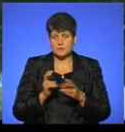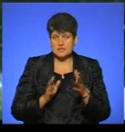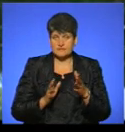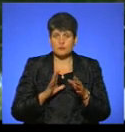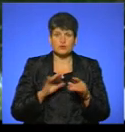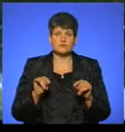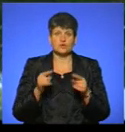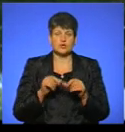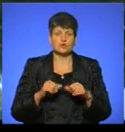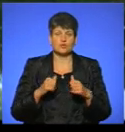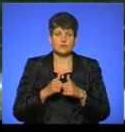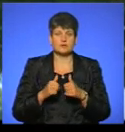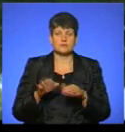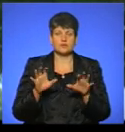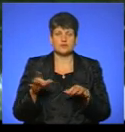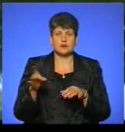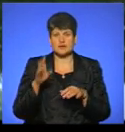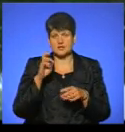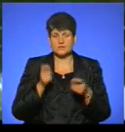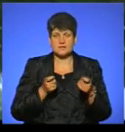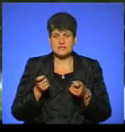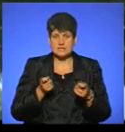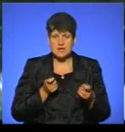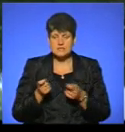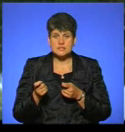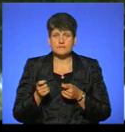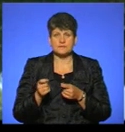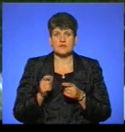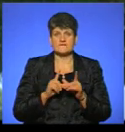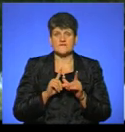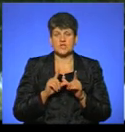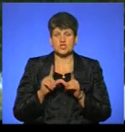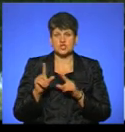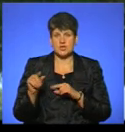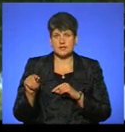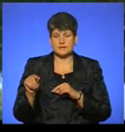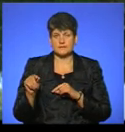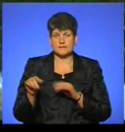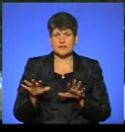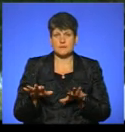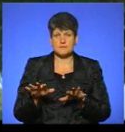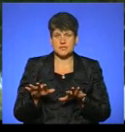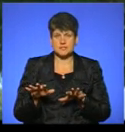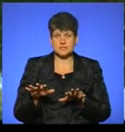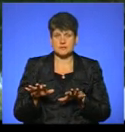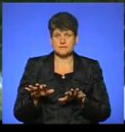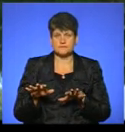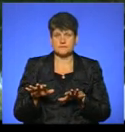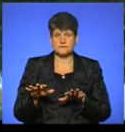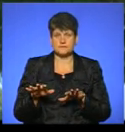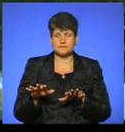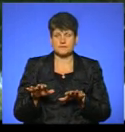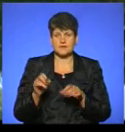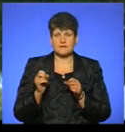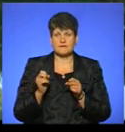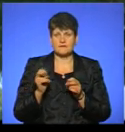комісія при голові Ізбаразької районної державної адміністрації, виїжджали на місце от викиду цих